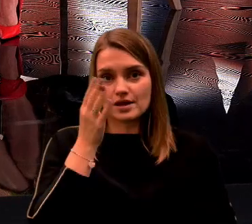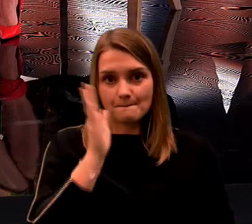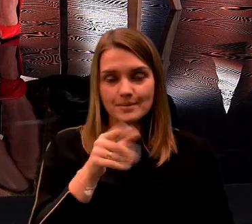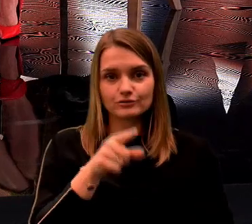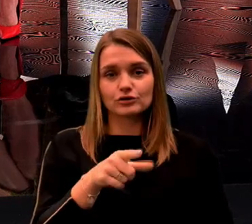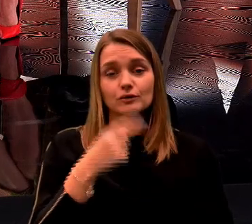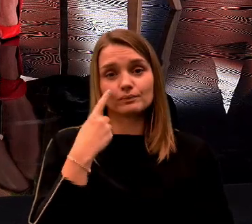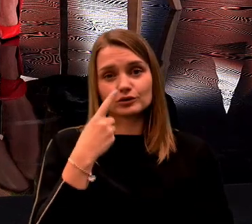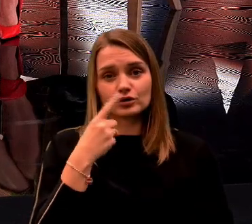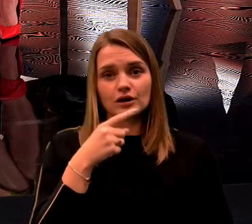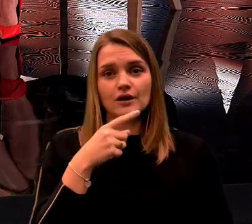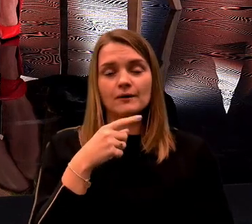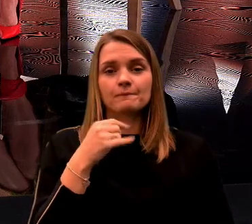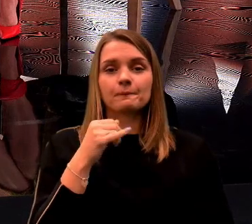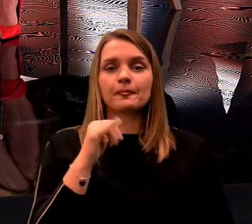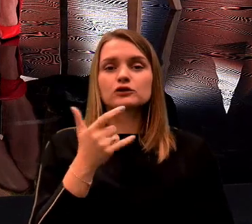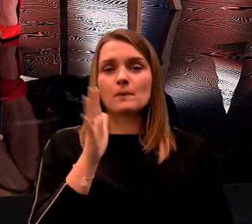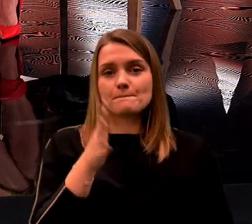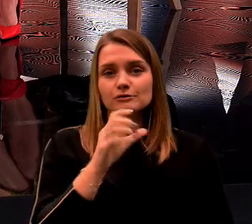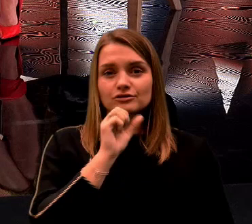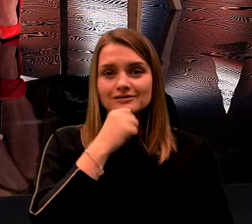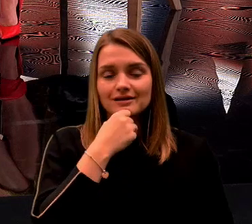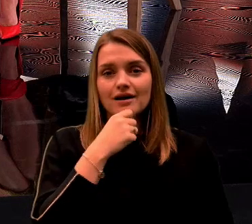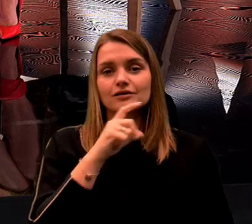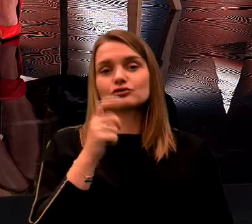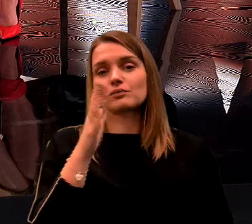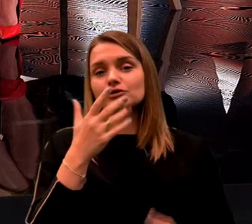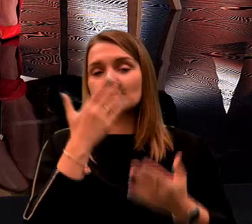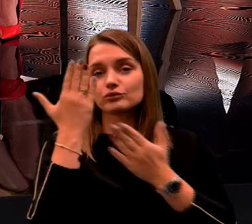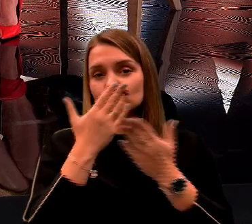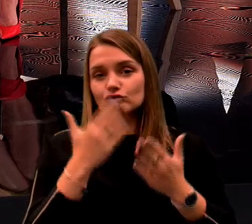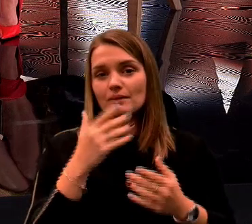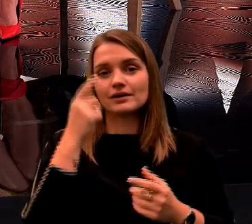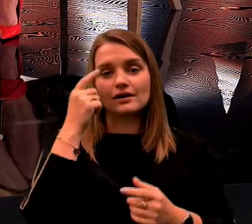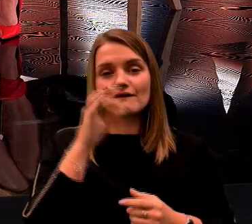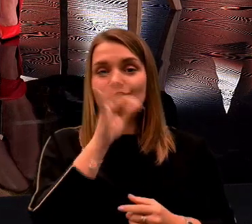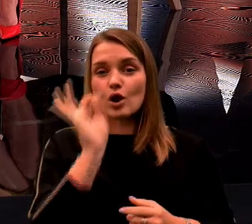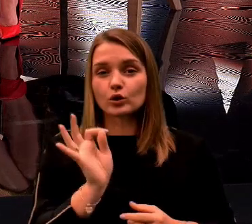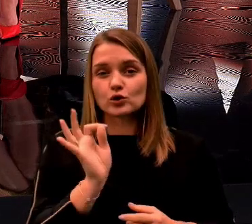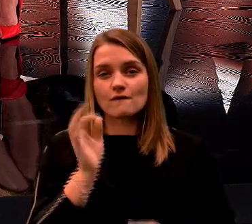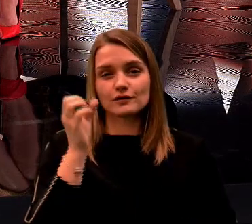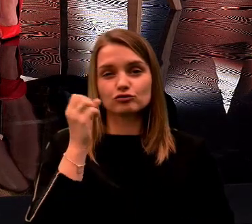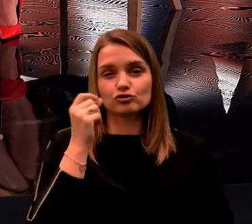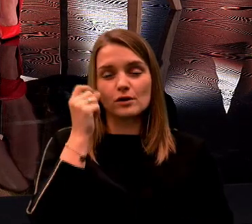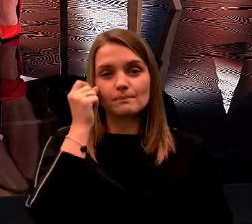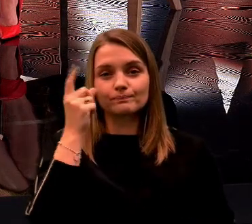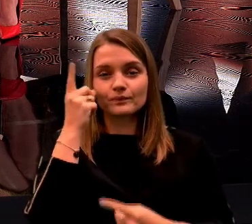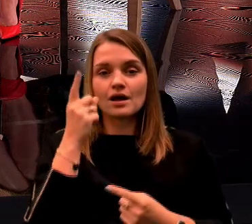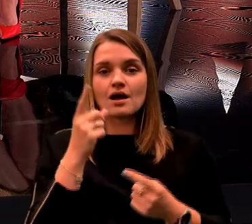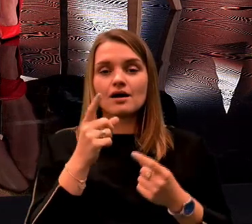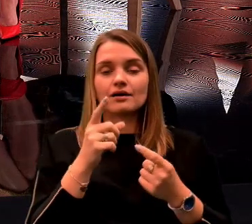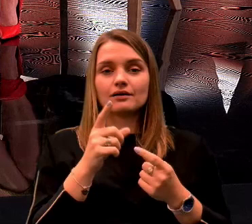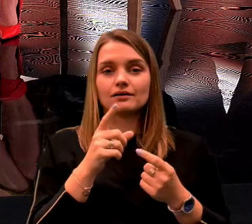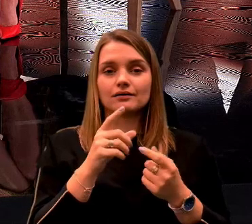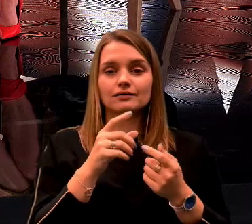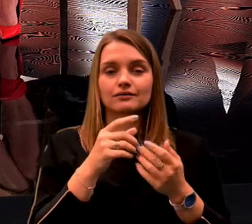jest, myślę sobie, całkiem stary, bo jak poczytamy filozoficzne, nie ekonomiczne, ale filozoficzne pisma Adama Smitha, no to on